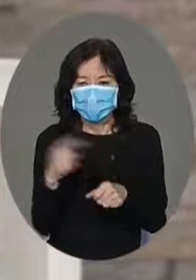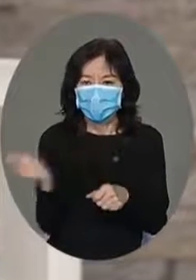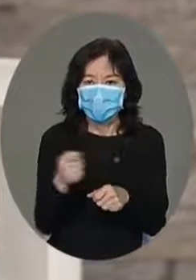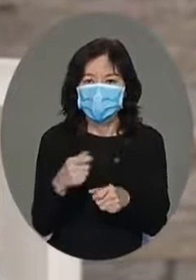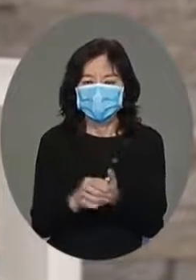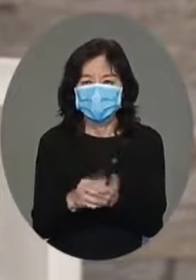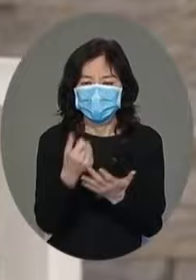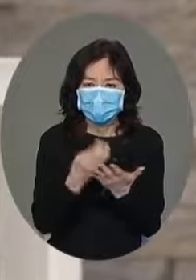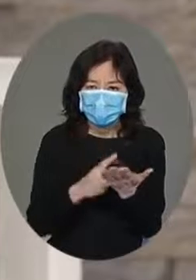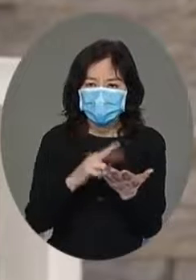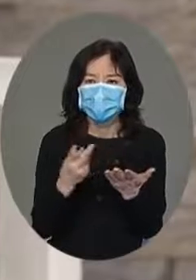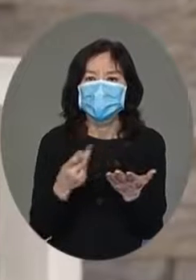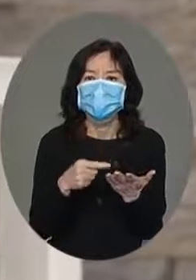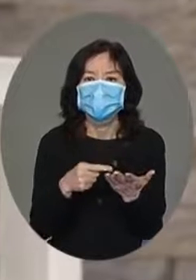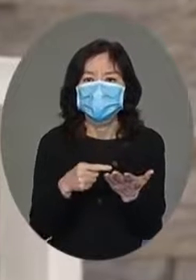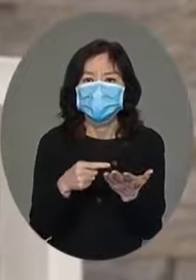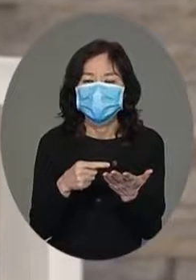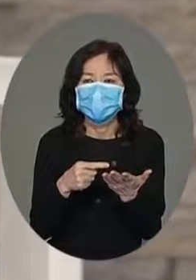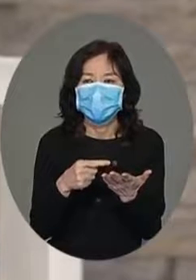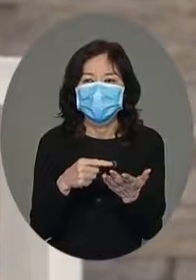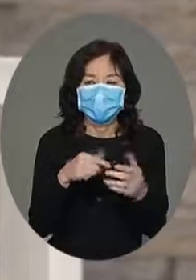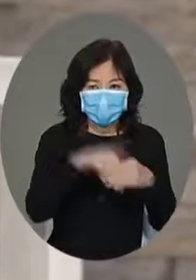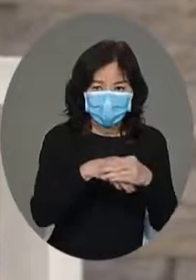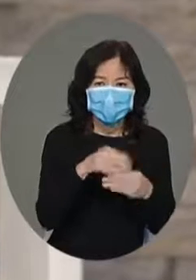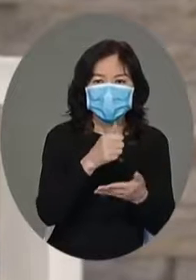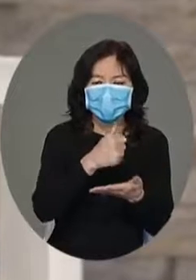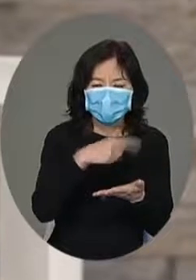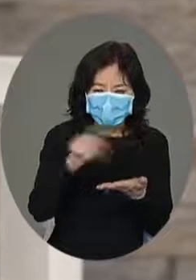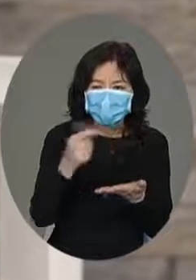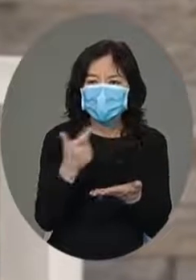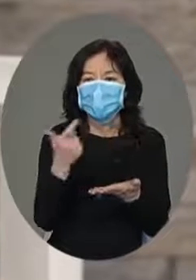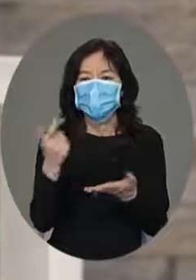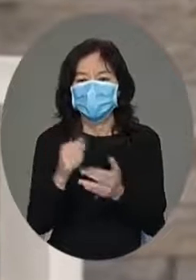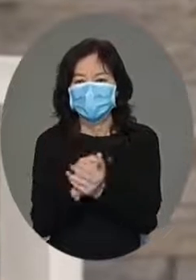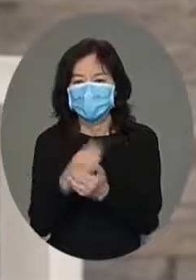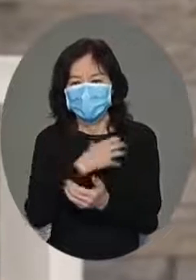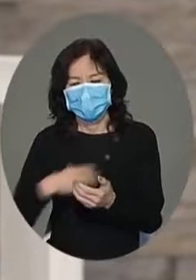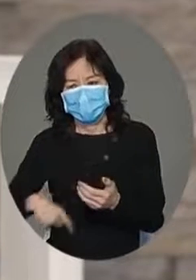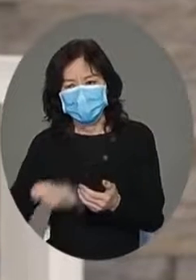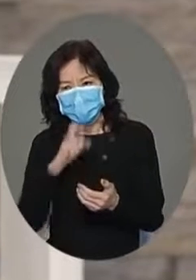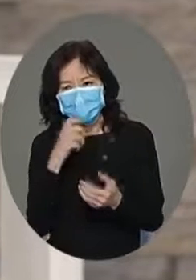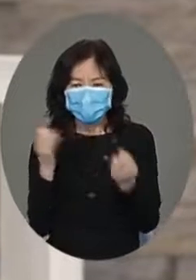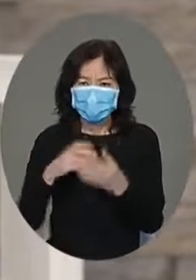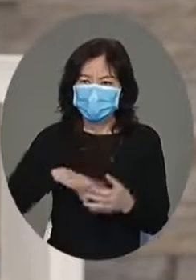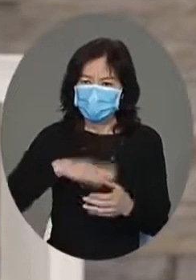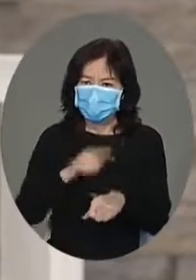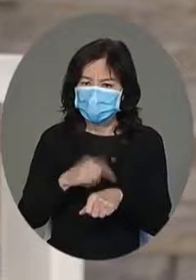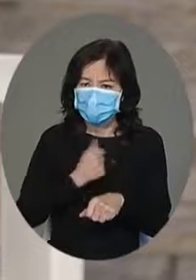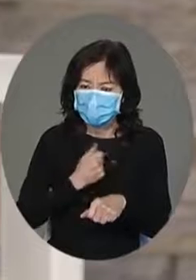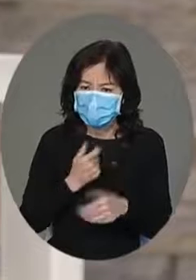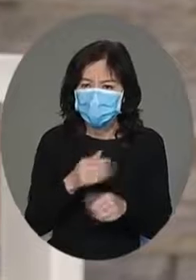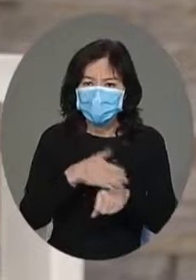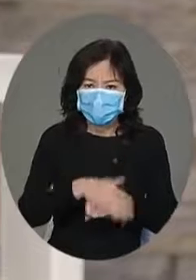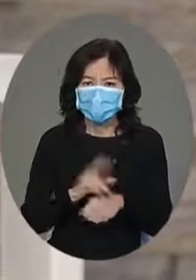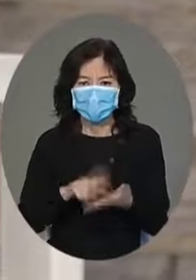快，而幾項修例條例草案都是獲得大比數通過，議員是否有充足的討論呢？社